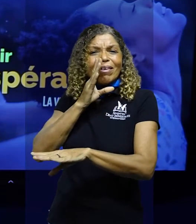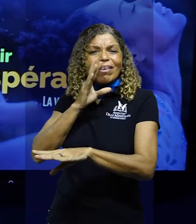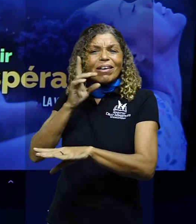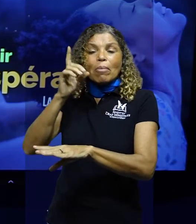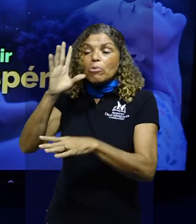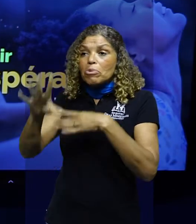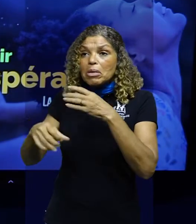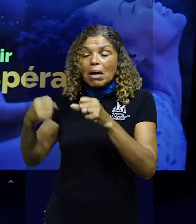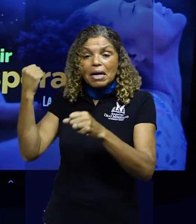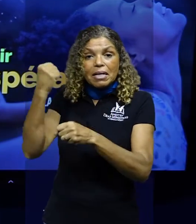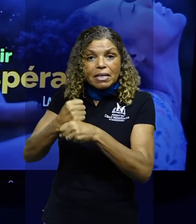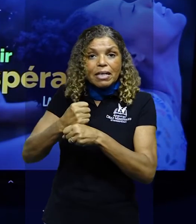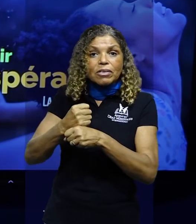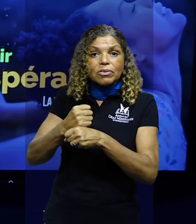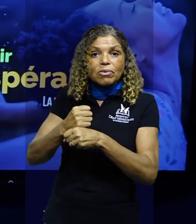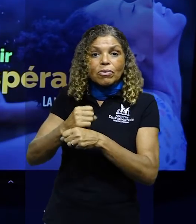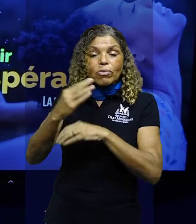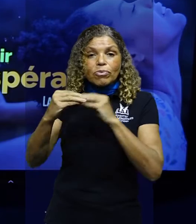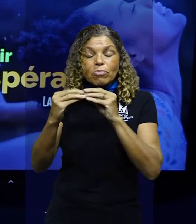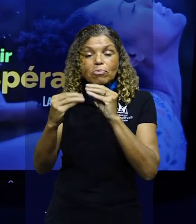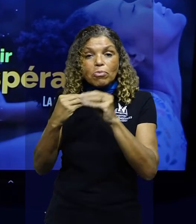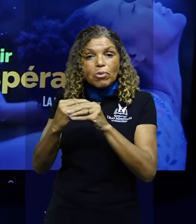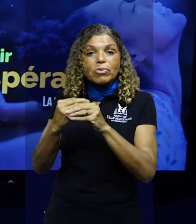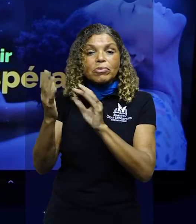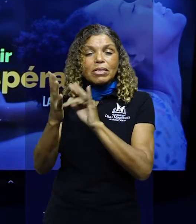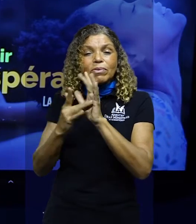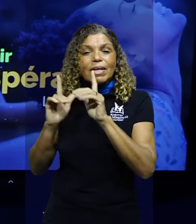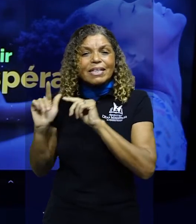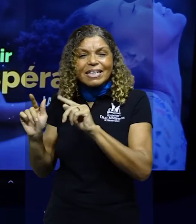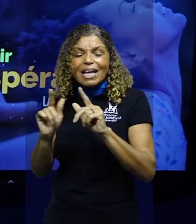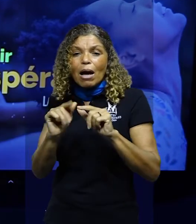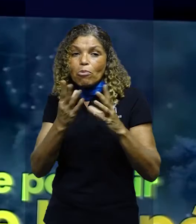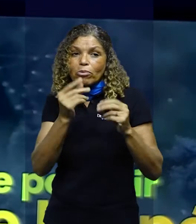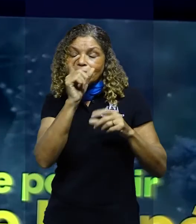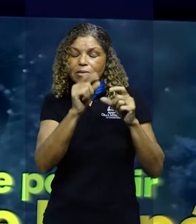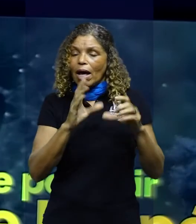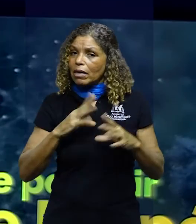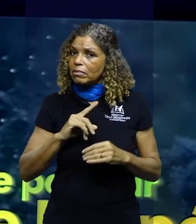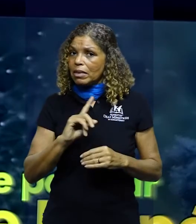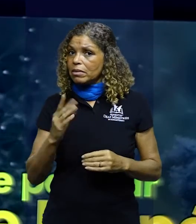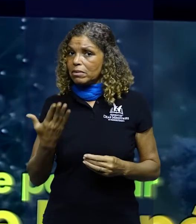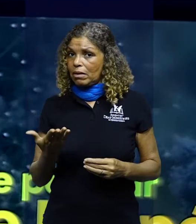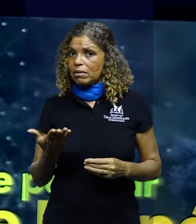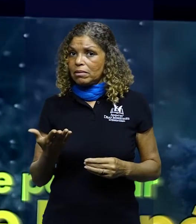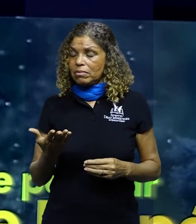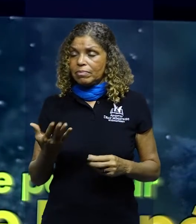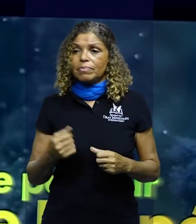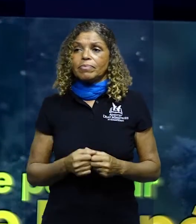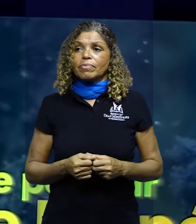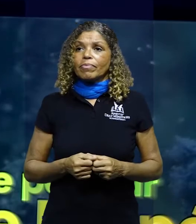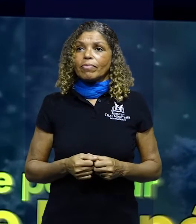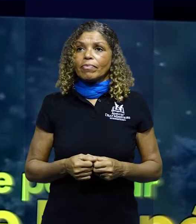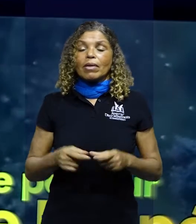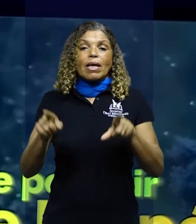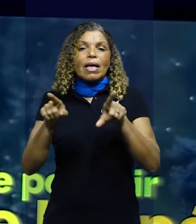ancêtres de sa mère. Même les contemporains de Jésus n'ont pas tous accepté cela. Nous en voulons pour preuve